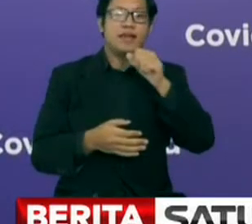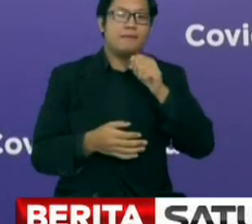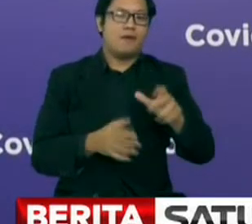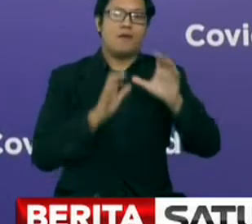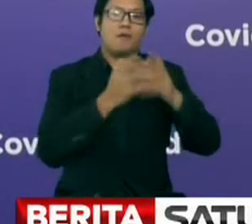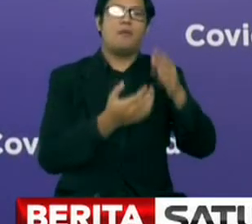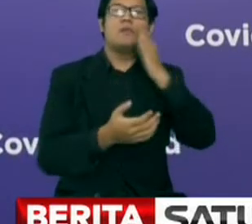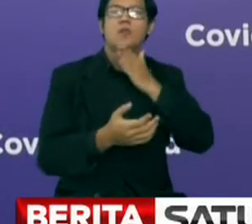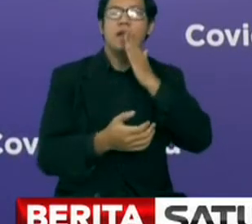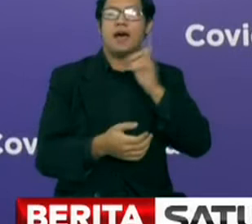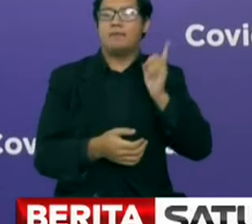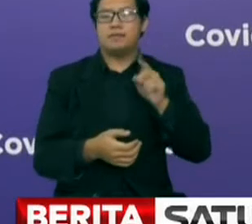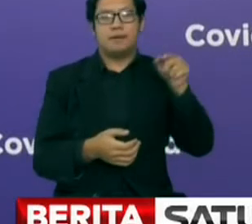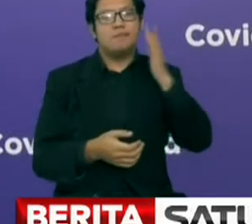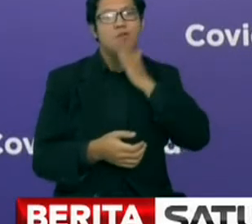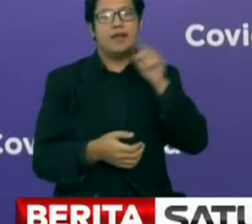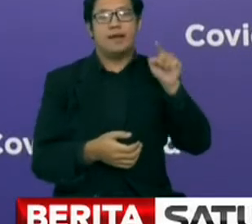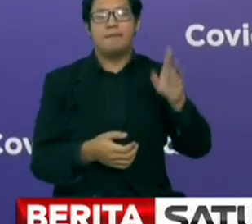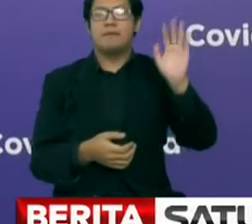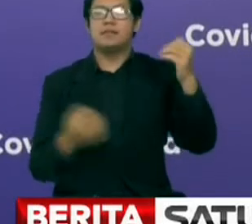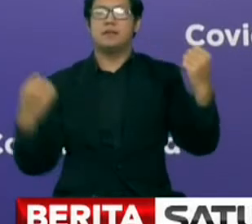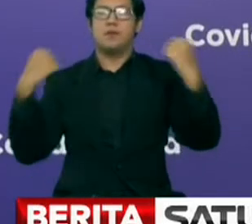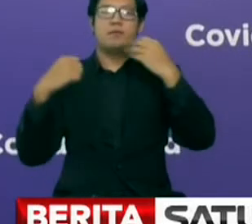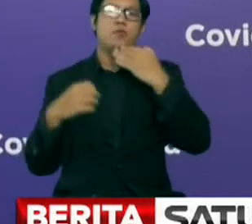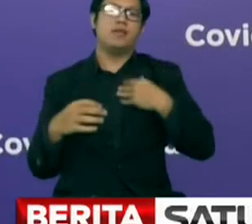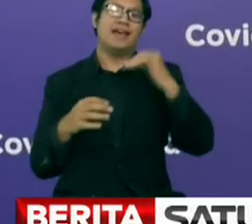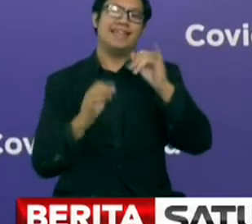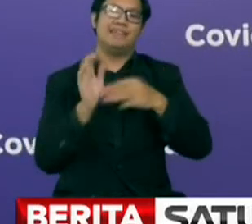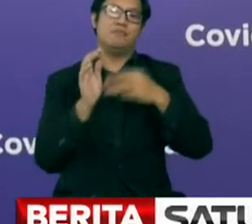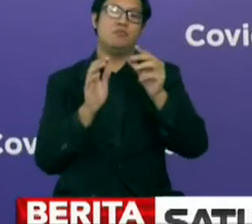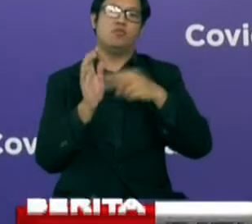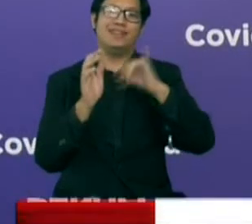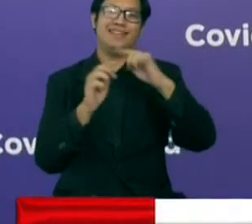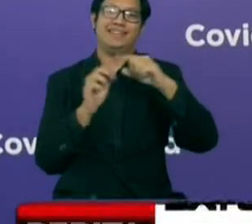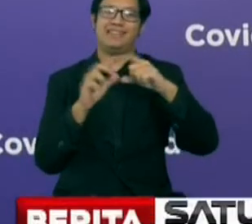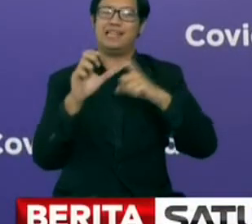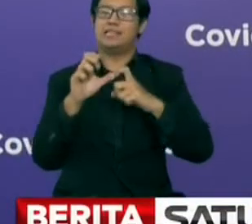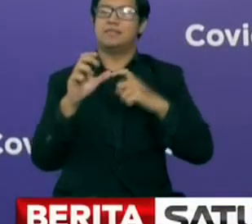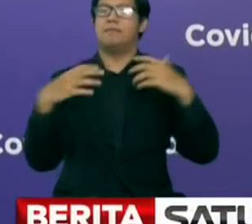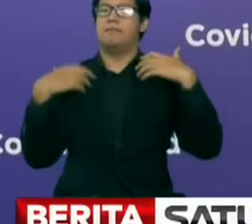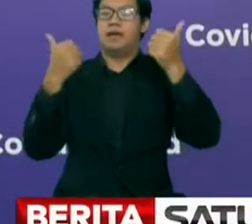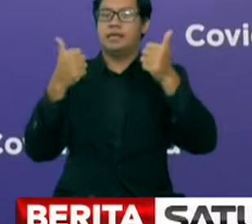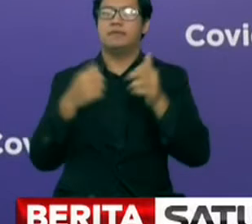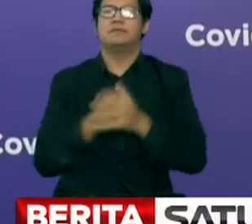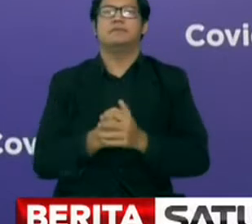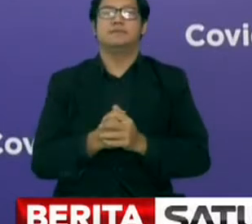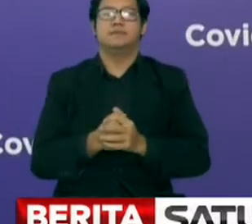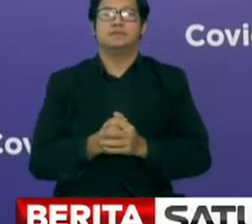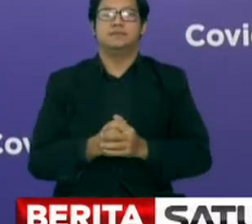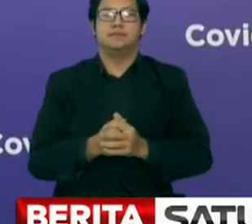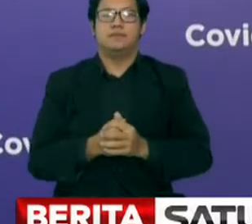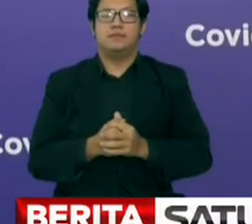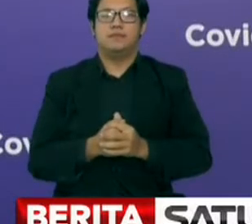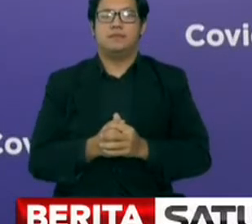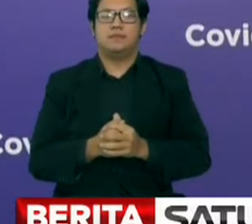baik Hai untuk diberi kesempatan menjalankan perputaran ekonomi ini Hai